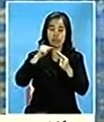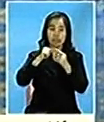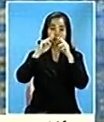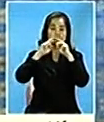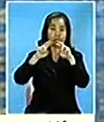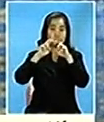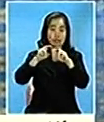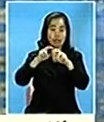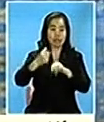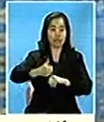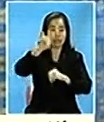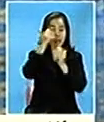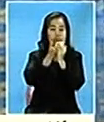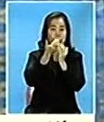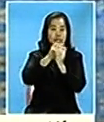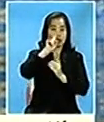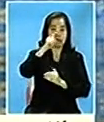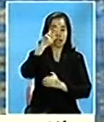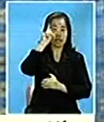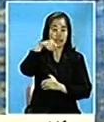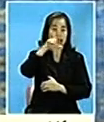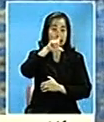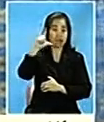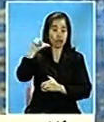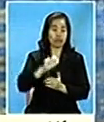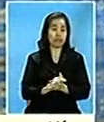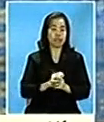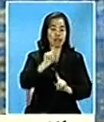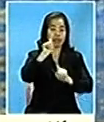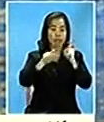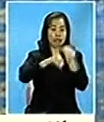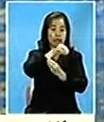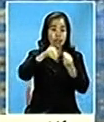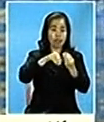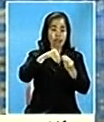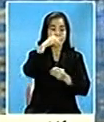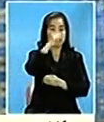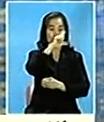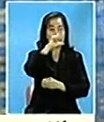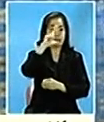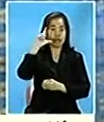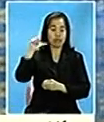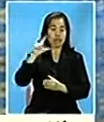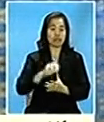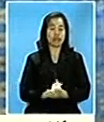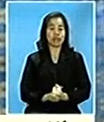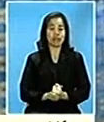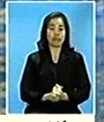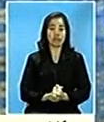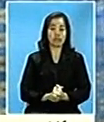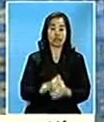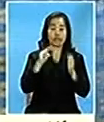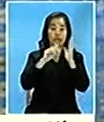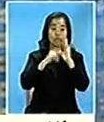ได้ 11,000 ล้าน GDP ไทยประมาณ10ล้านล้านก็แปลว่า